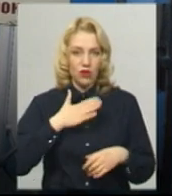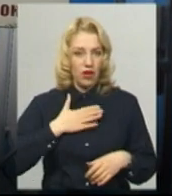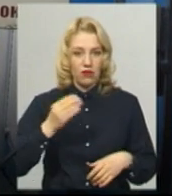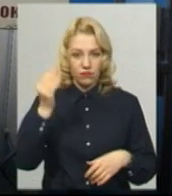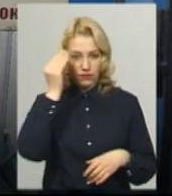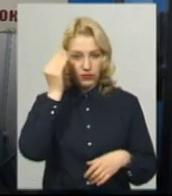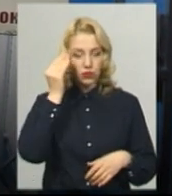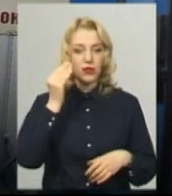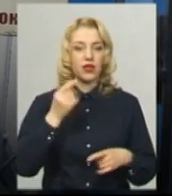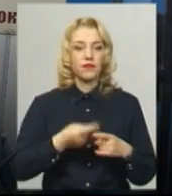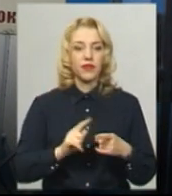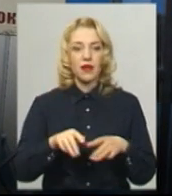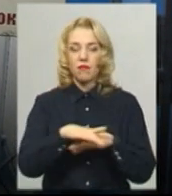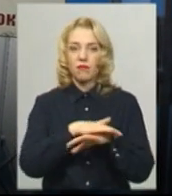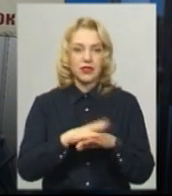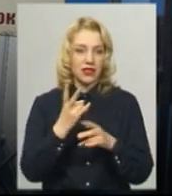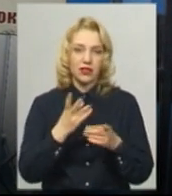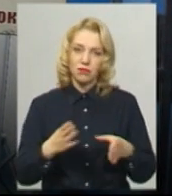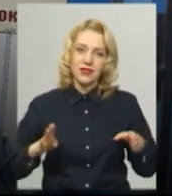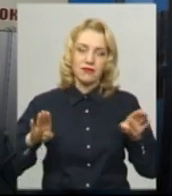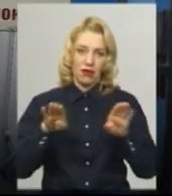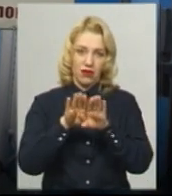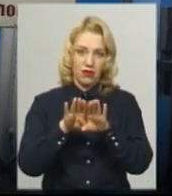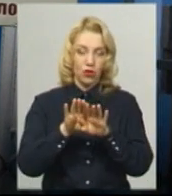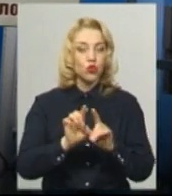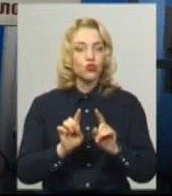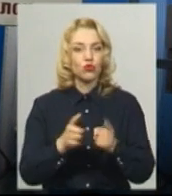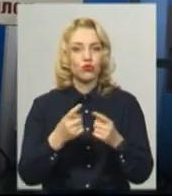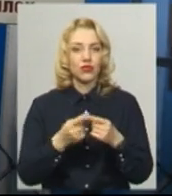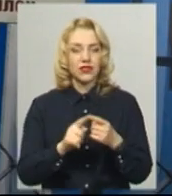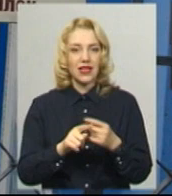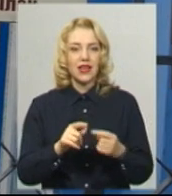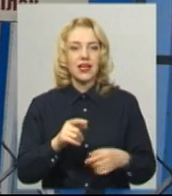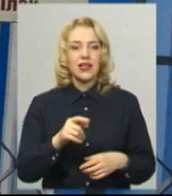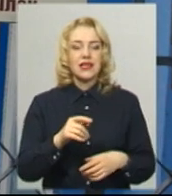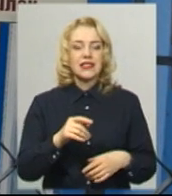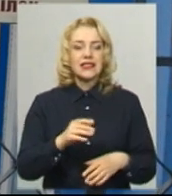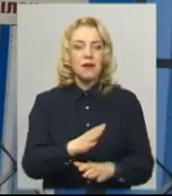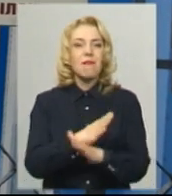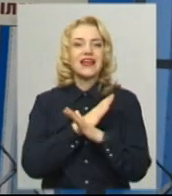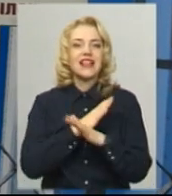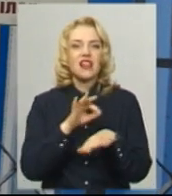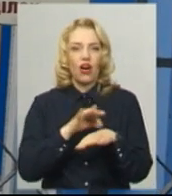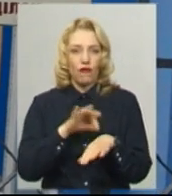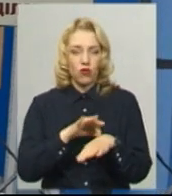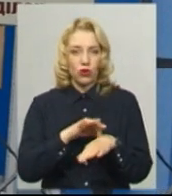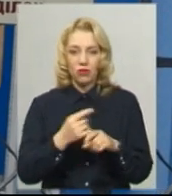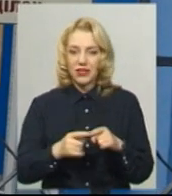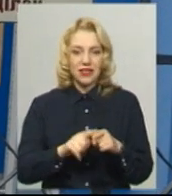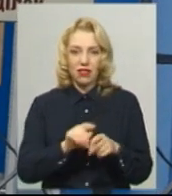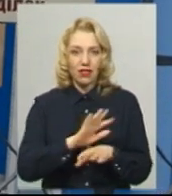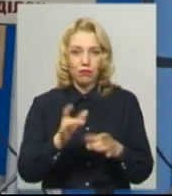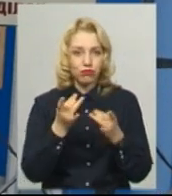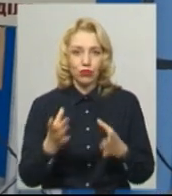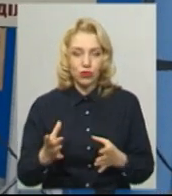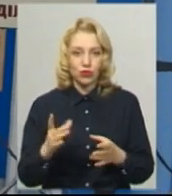думка, що базари повинні бути закриті. Чому? Тому що це смертельна хвороба. Це хвороба не яка